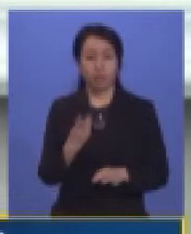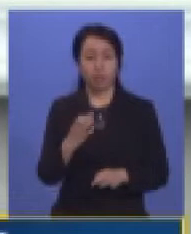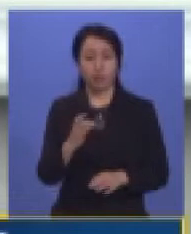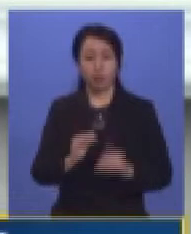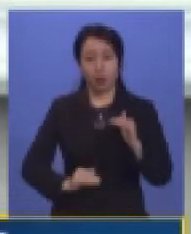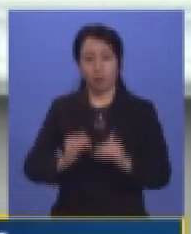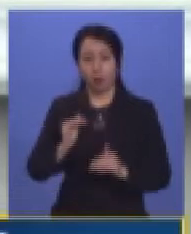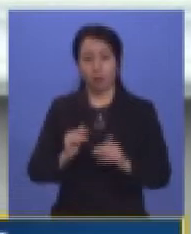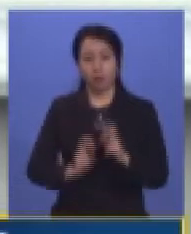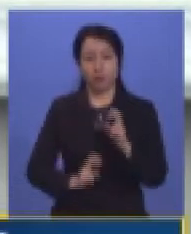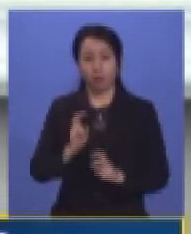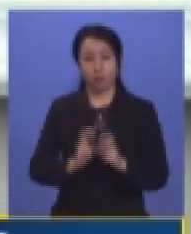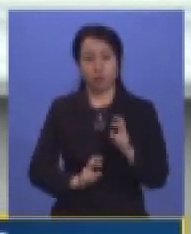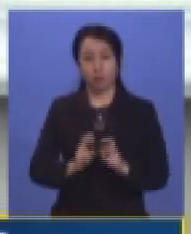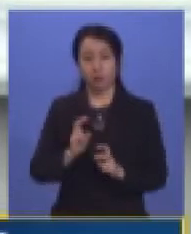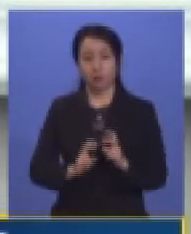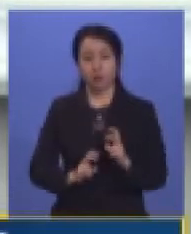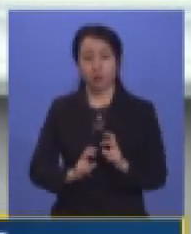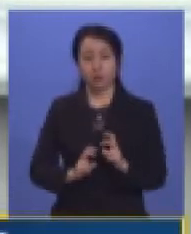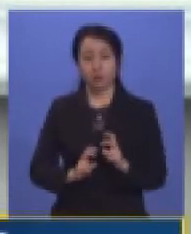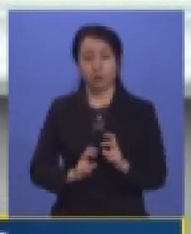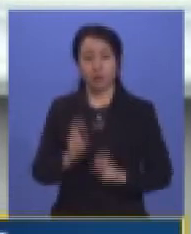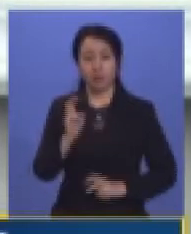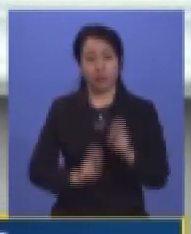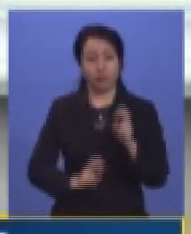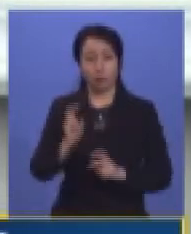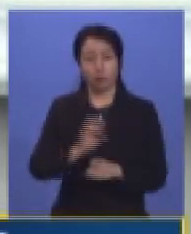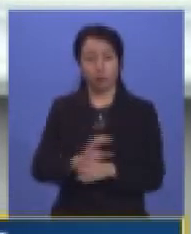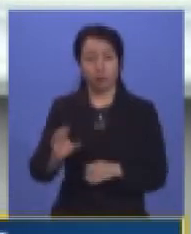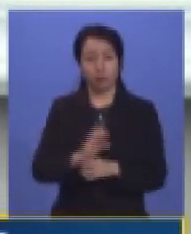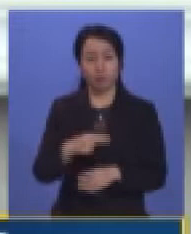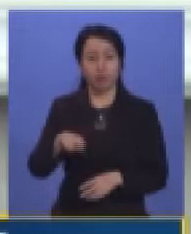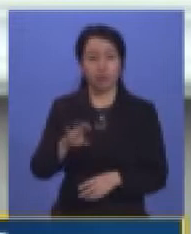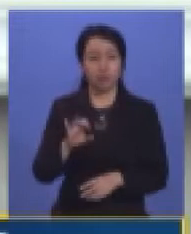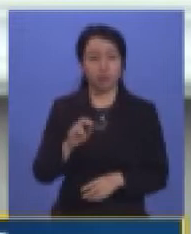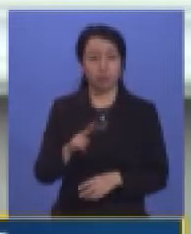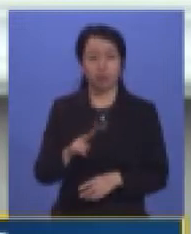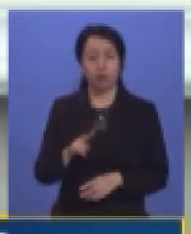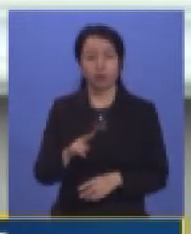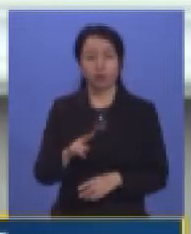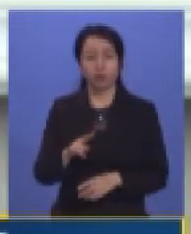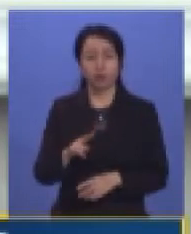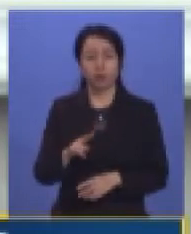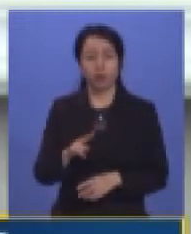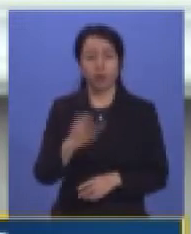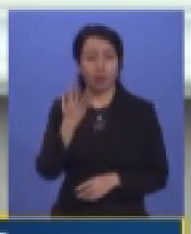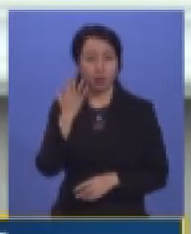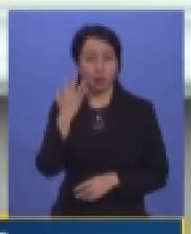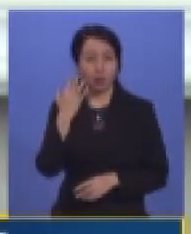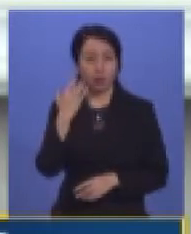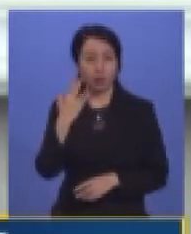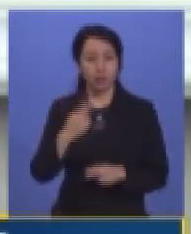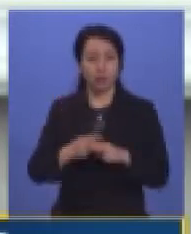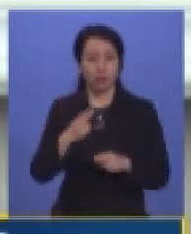зовут это завод по производству дсп и легкие стальные тонкостенные